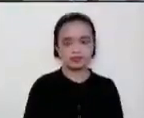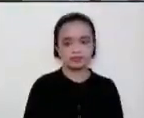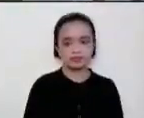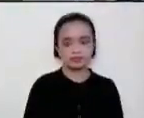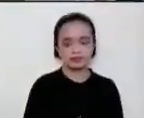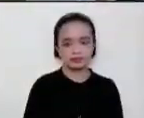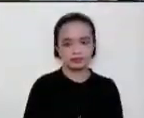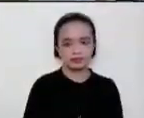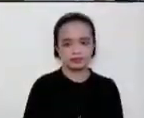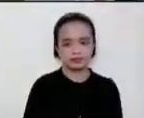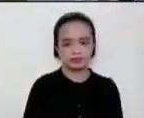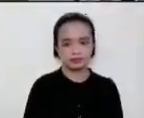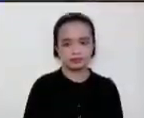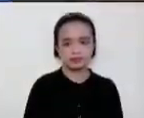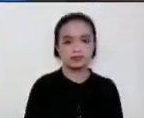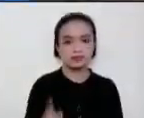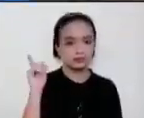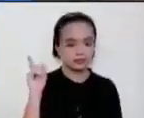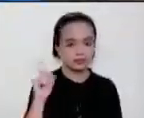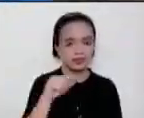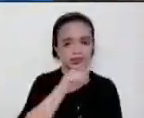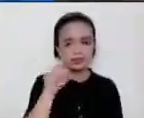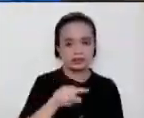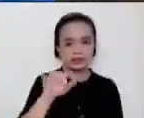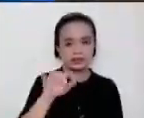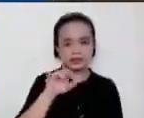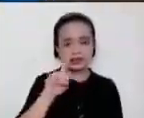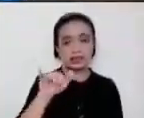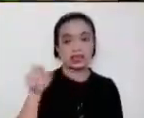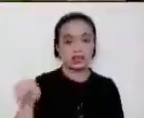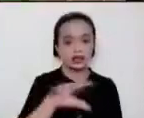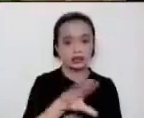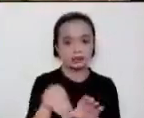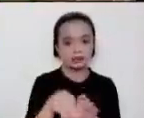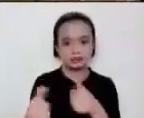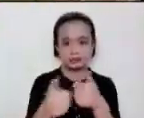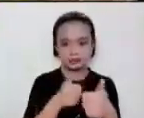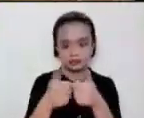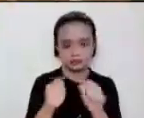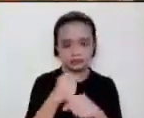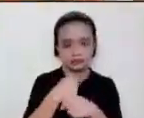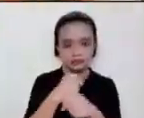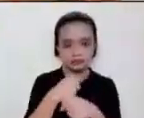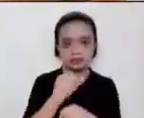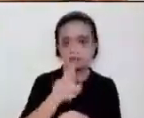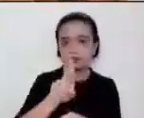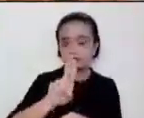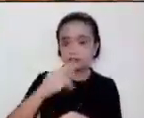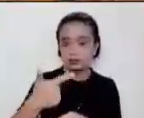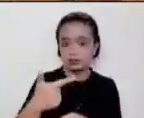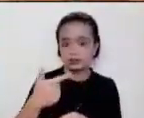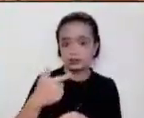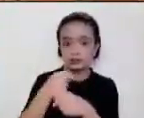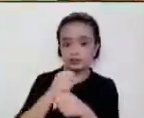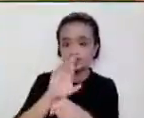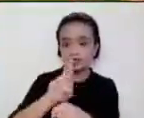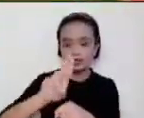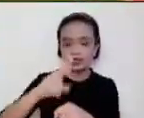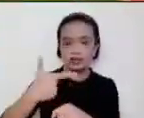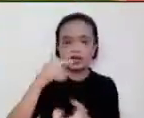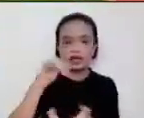Si Zaydi Limbo, isa sa mga kalahok sa basahan making contest. Ang paggawa ng basahan na raw ang kanyang naging